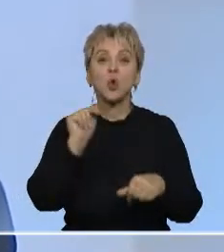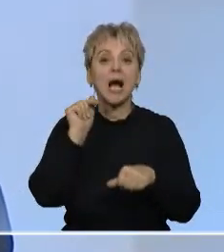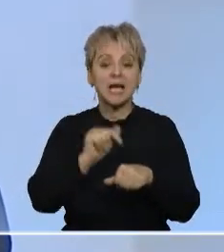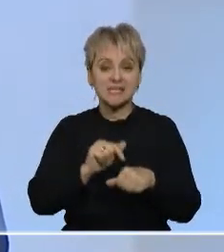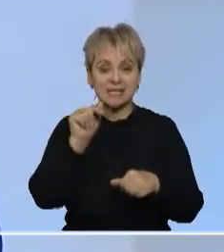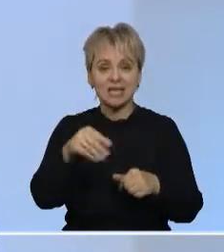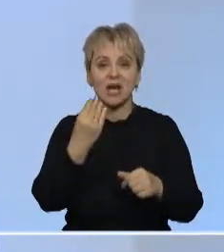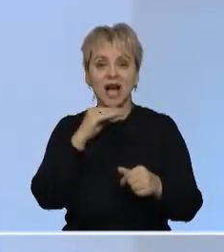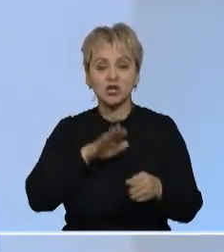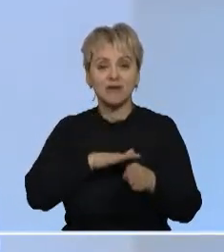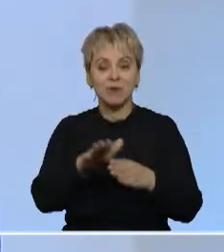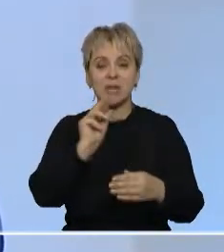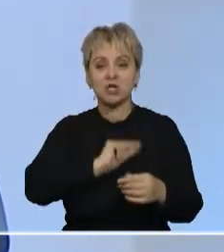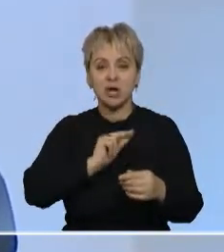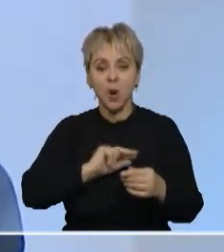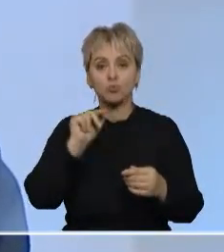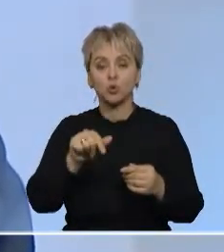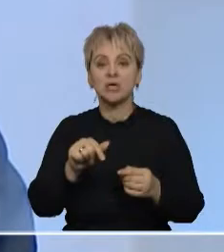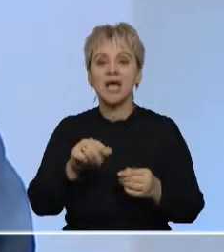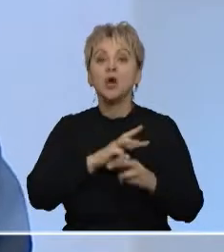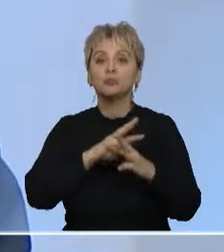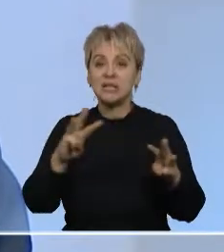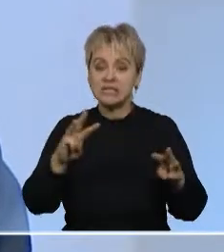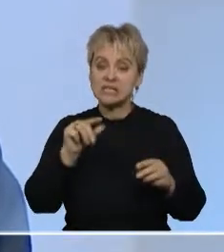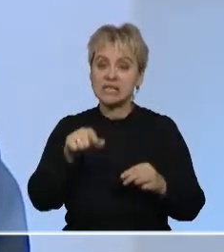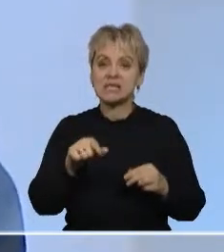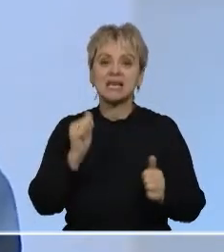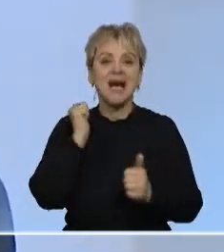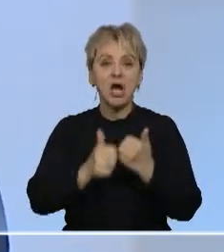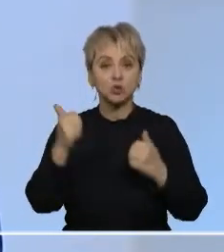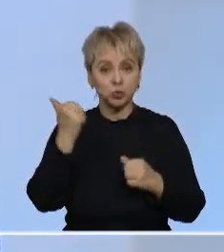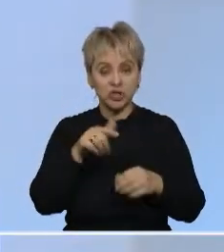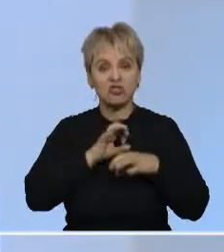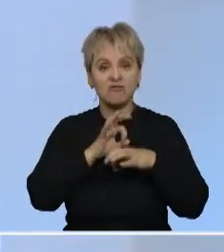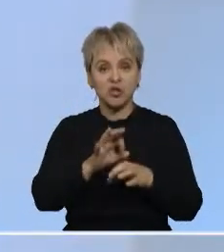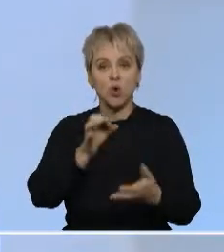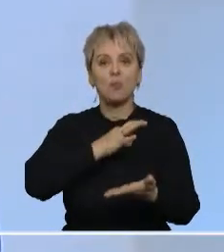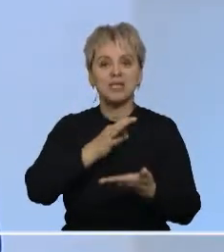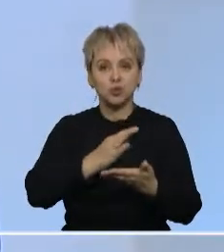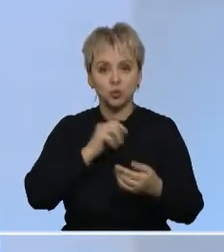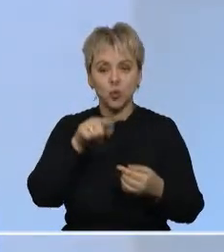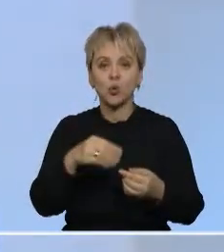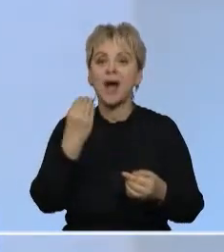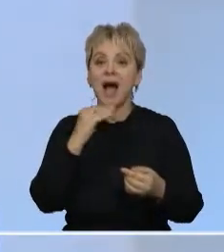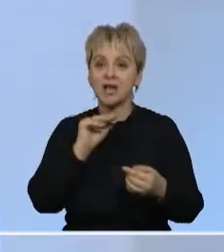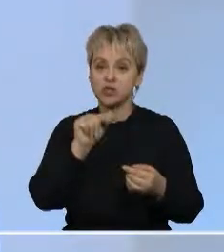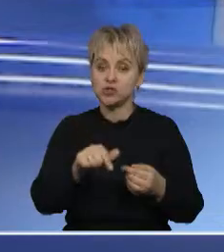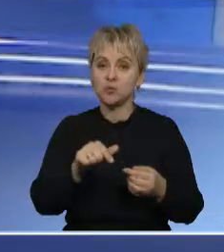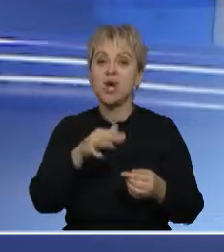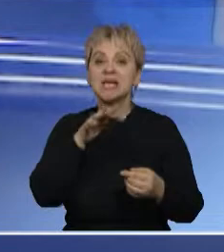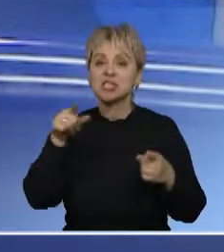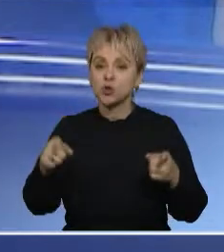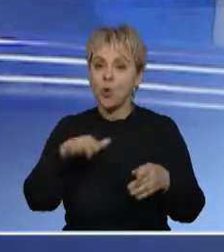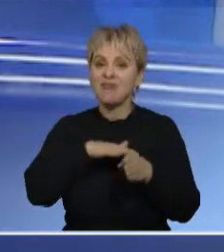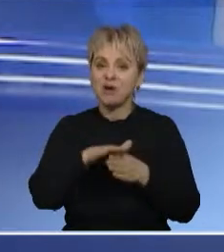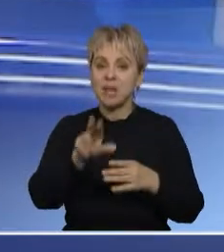касается качества выполнения работ, в министерстве еженедельно ведется мониторинг по качеству, по срокам